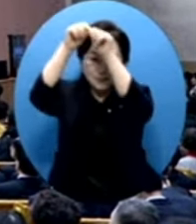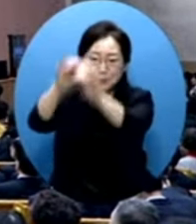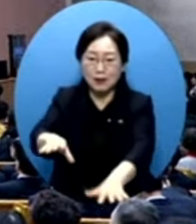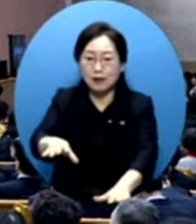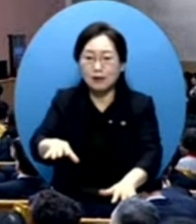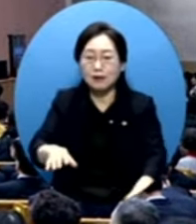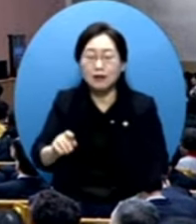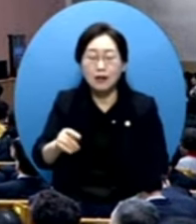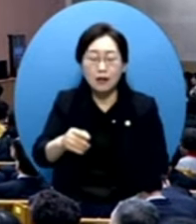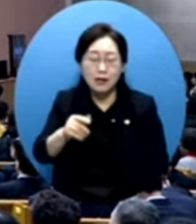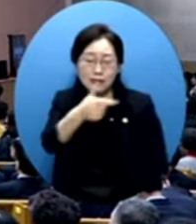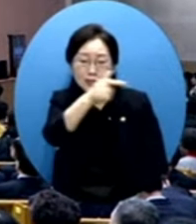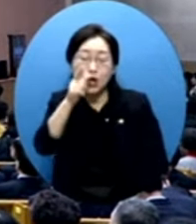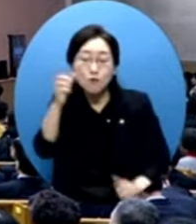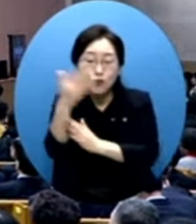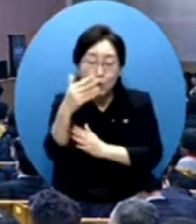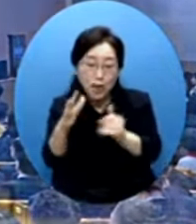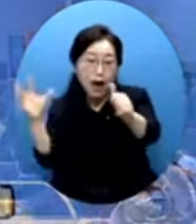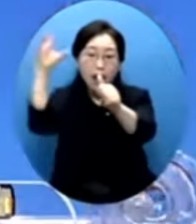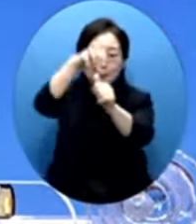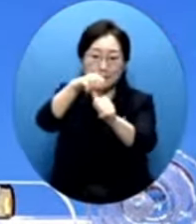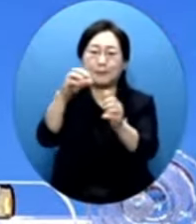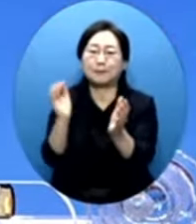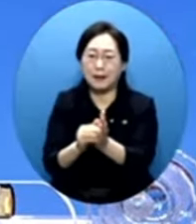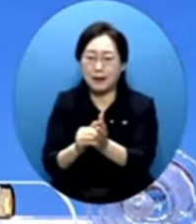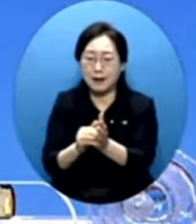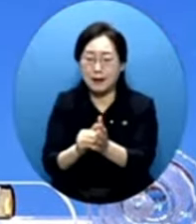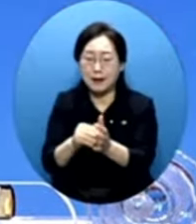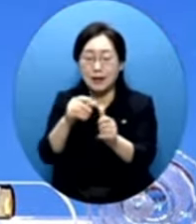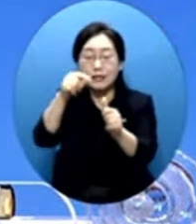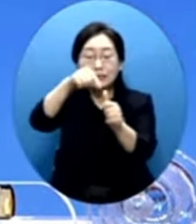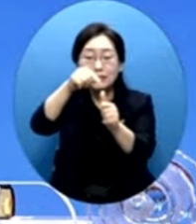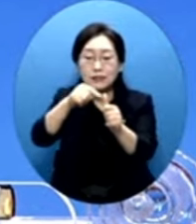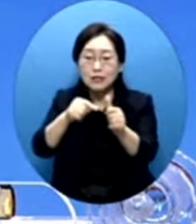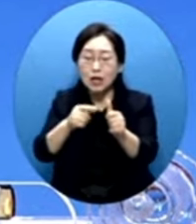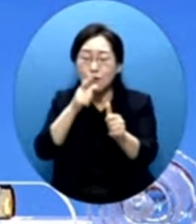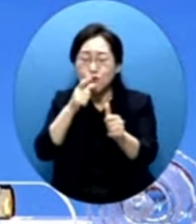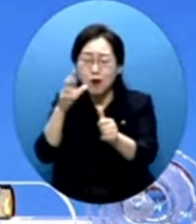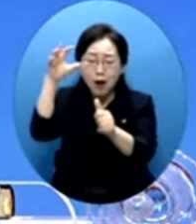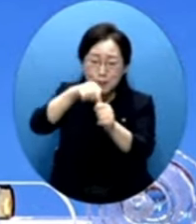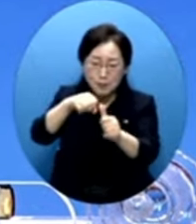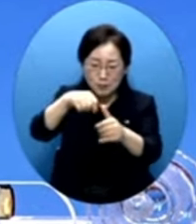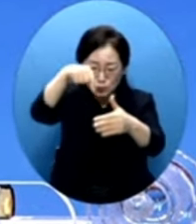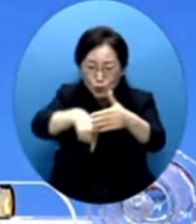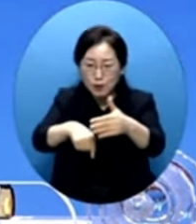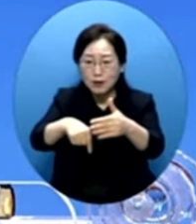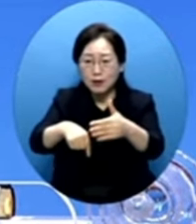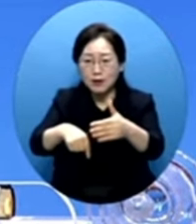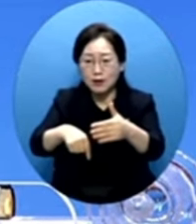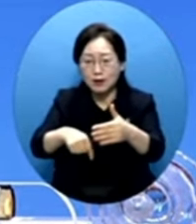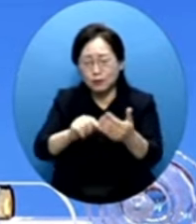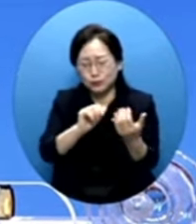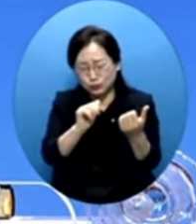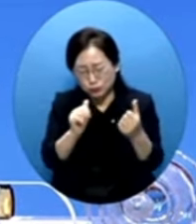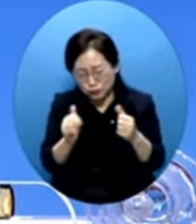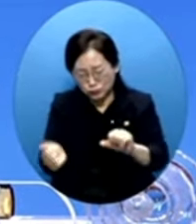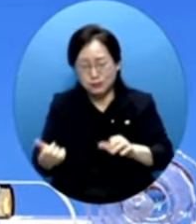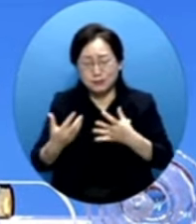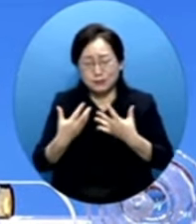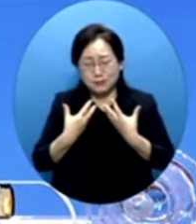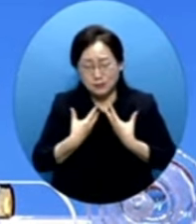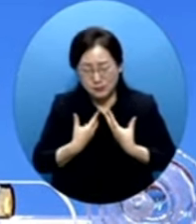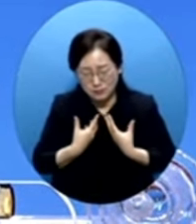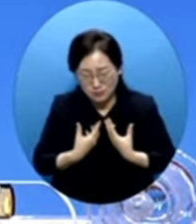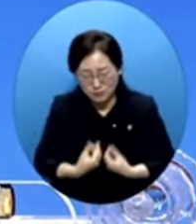물고기가 기다리고 있다가 그를 삼켰습니다 그런 물고기 뱃속에서 죽음의 자리에서 절망의 자리에서